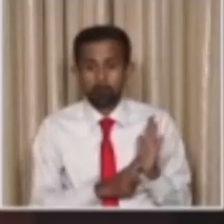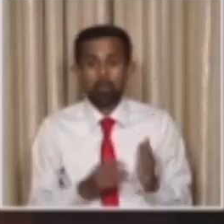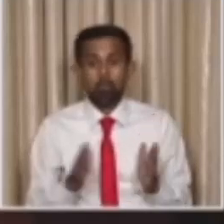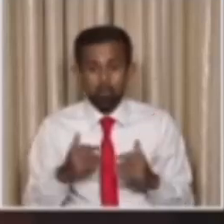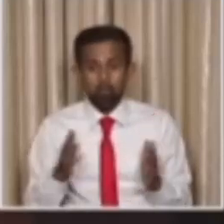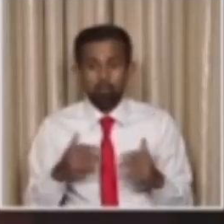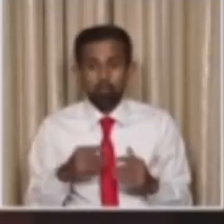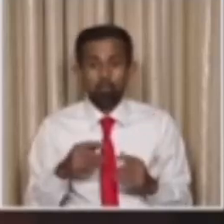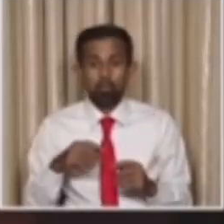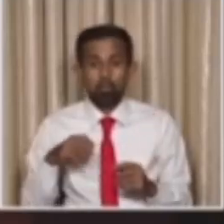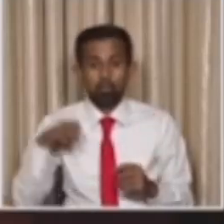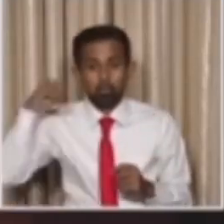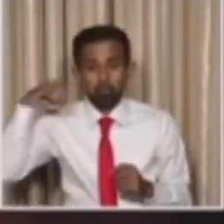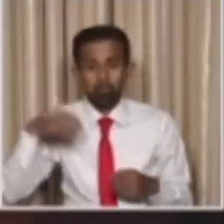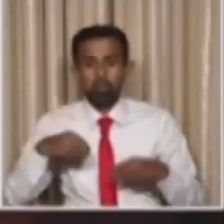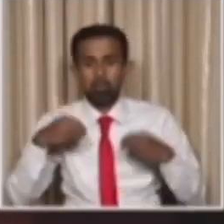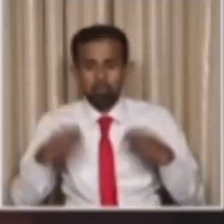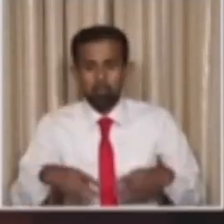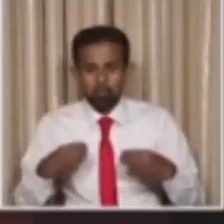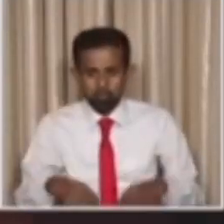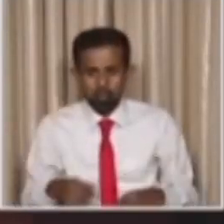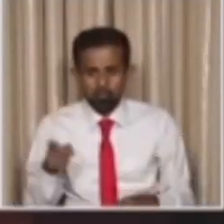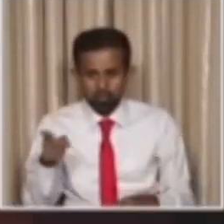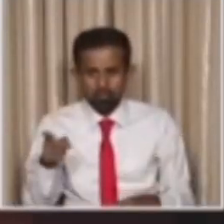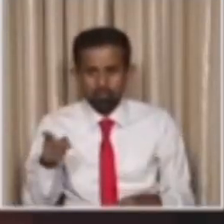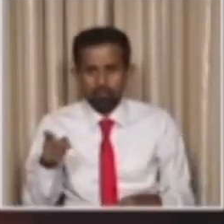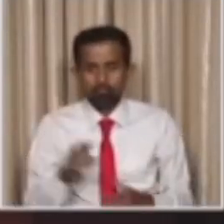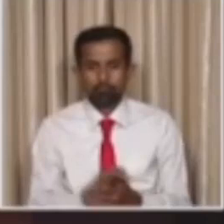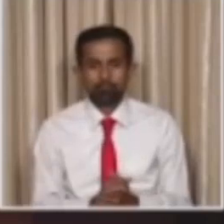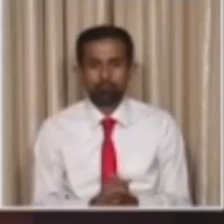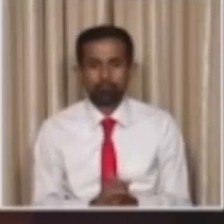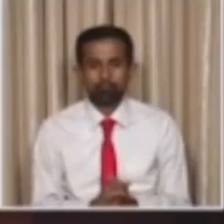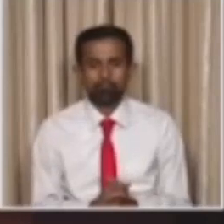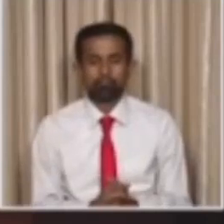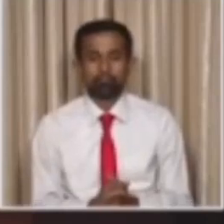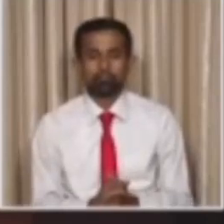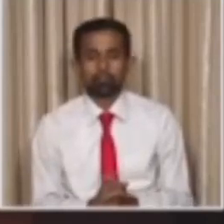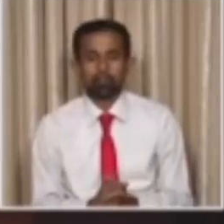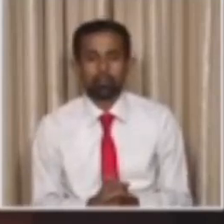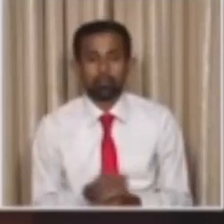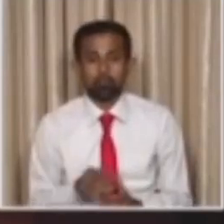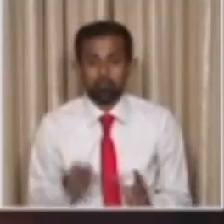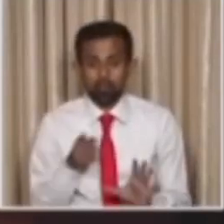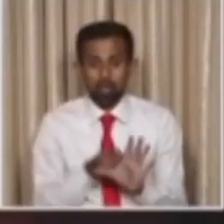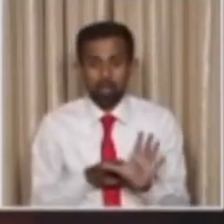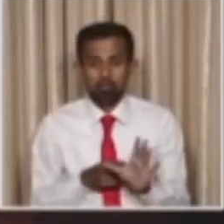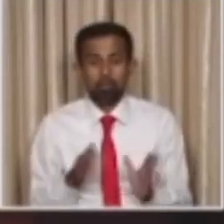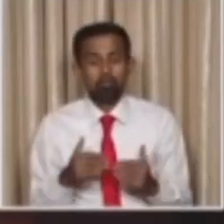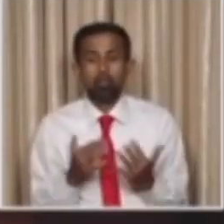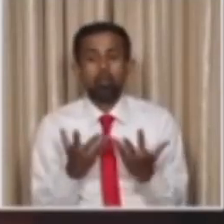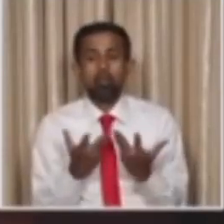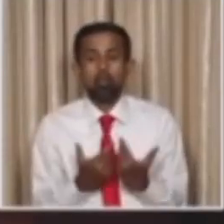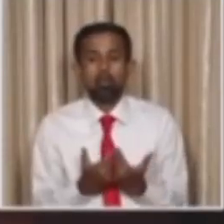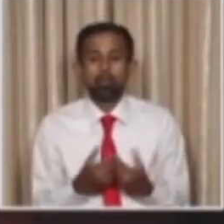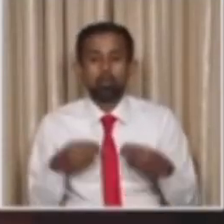තවදුරටත් විදුලි බල මණ්ඩලයේ අලාභ ලබන තත්වයකින් පසුවන්නේද? එසේනම් මෙම වසරේදී තව කොපමණ